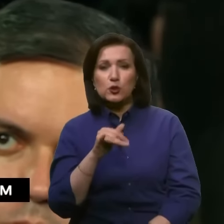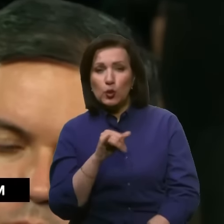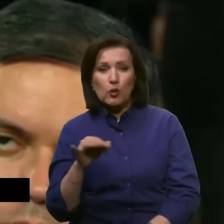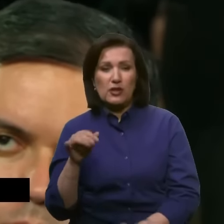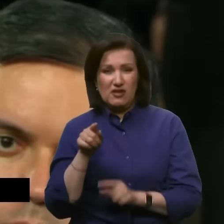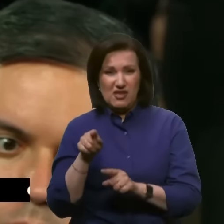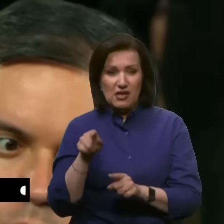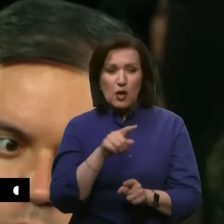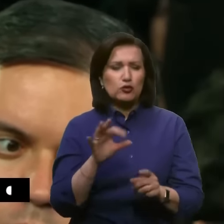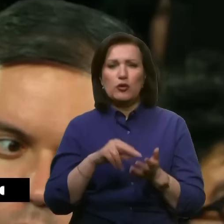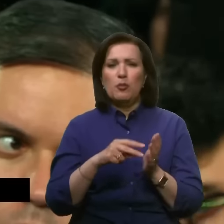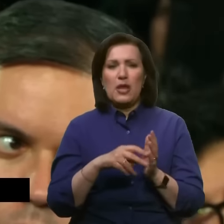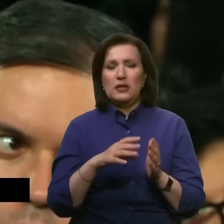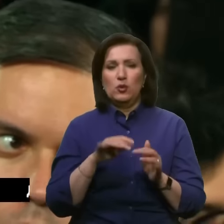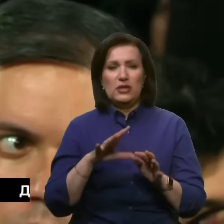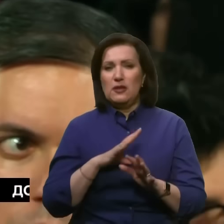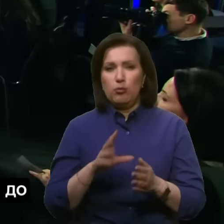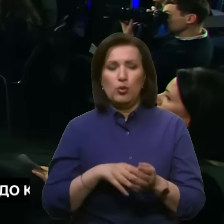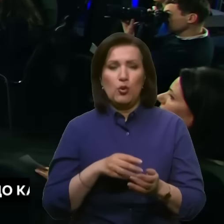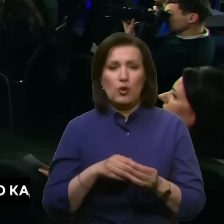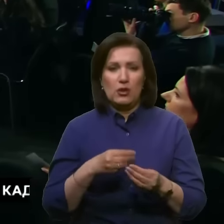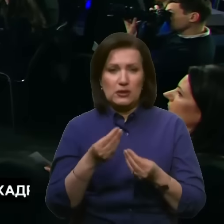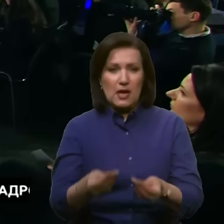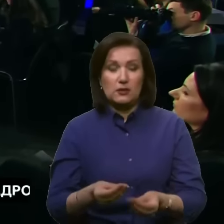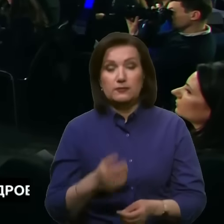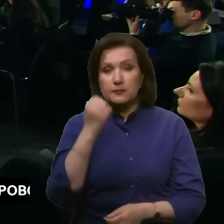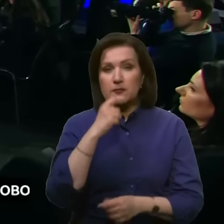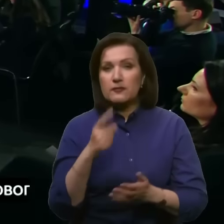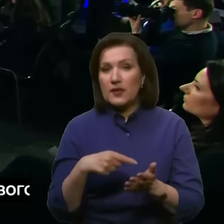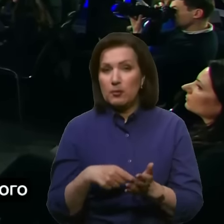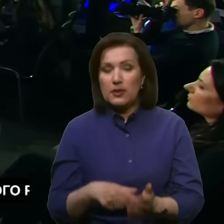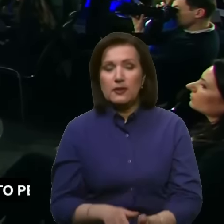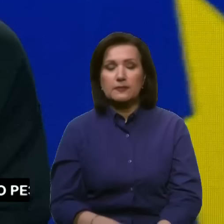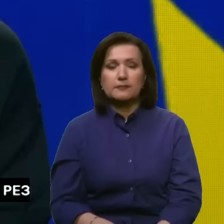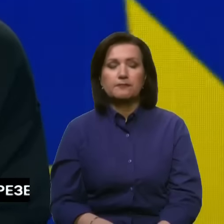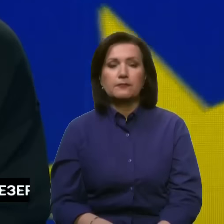те, що жодного плану дій не було надано. Дякую. Дякую вам за запитання.